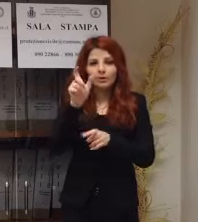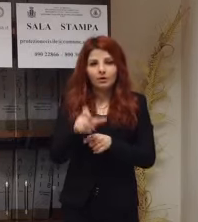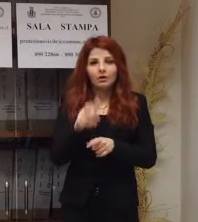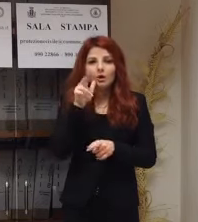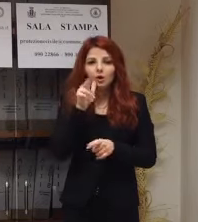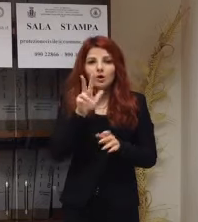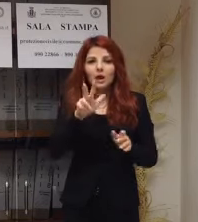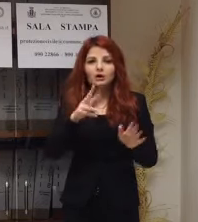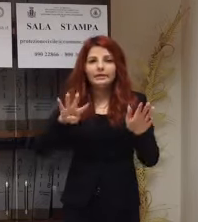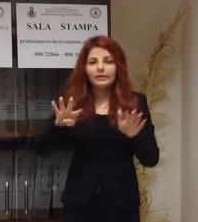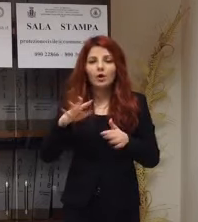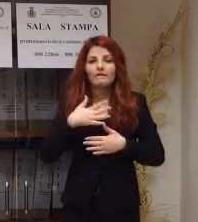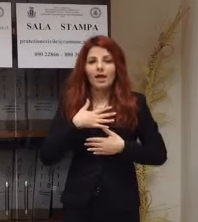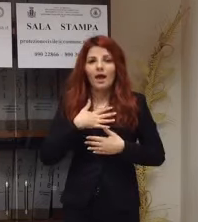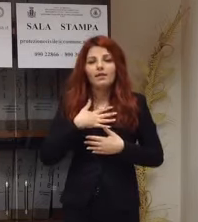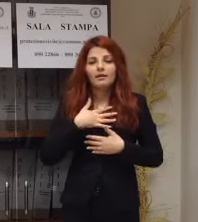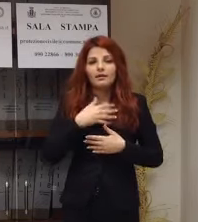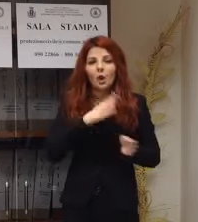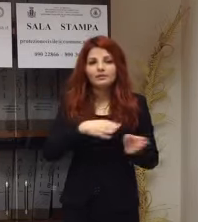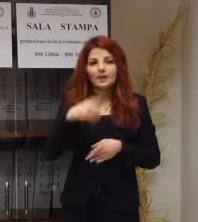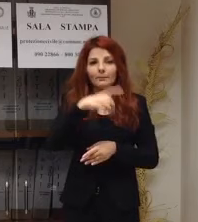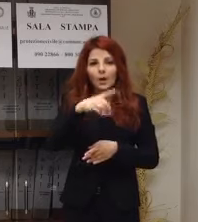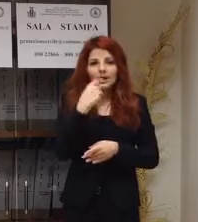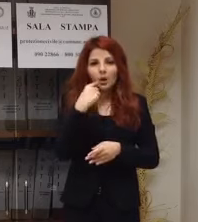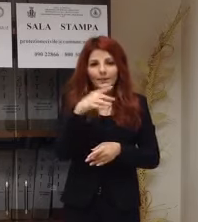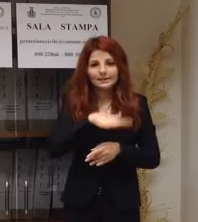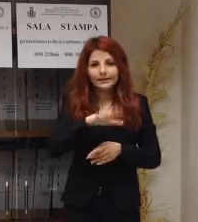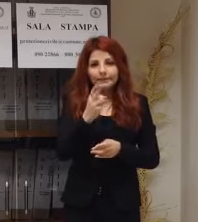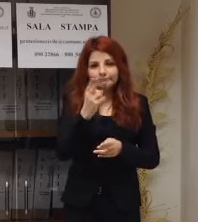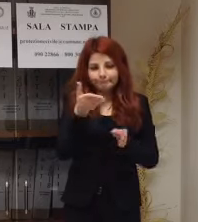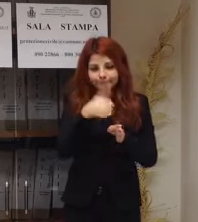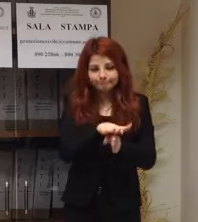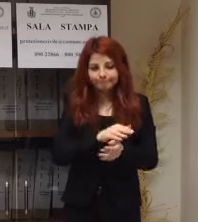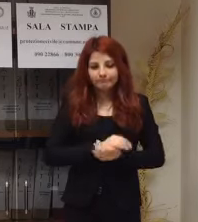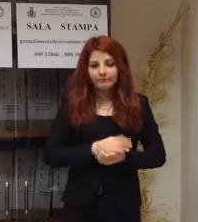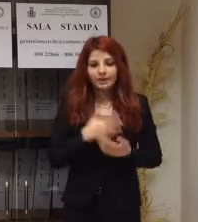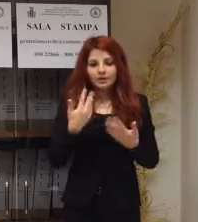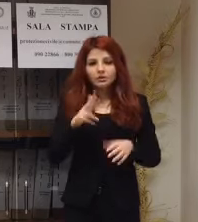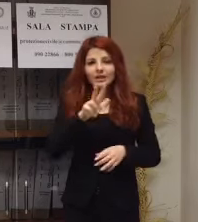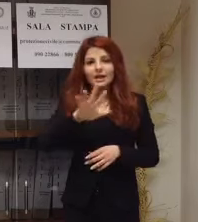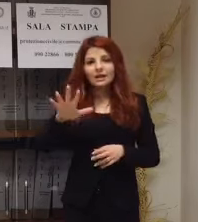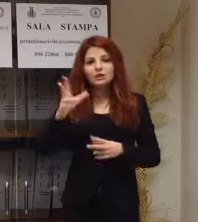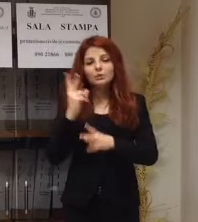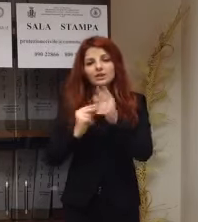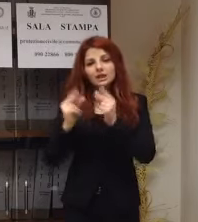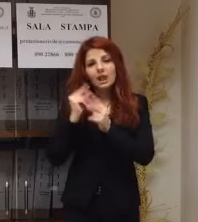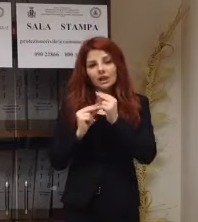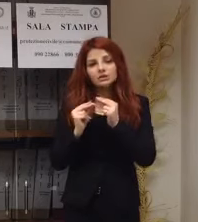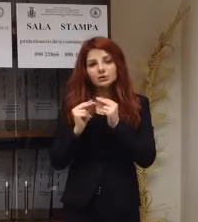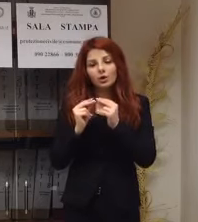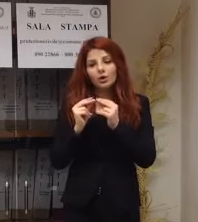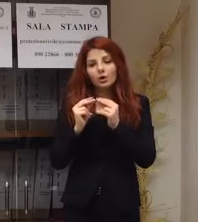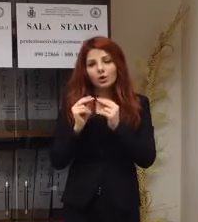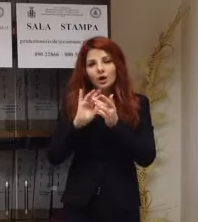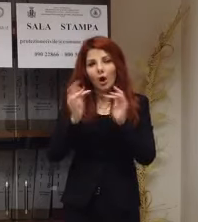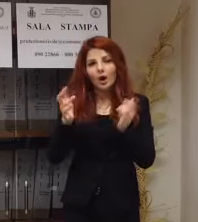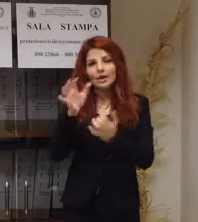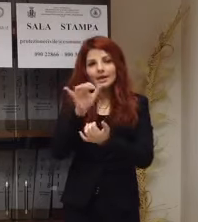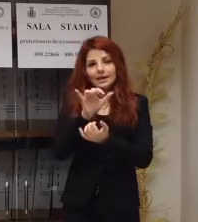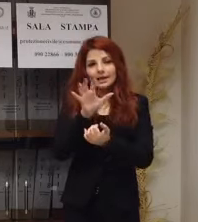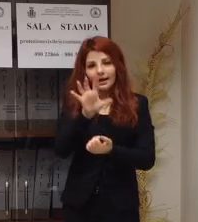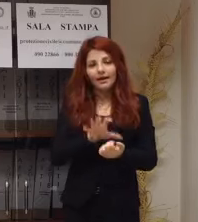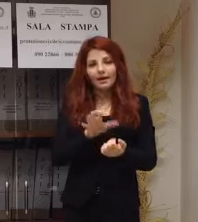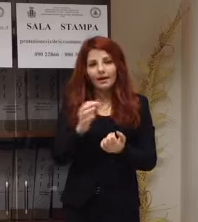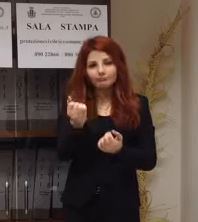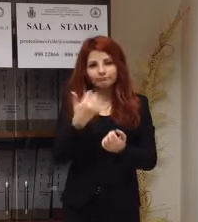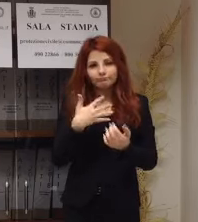di Messina. Sono pervenute 35 segnalazioni sul form presente online del Comune di Messina.